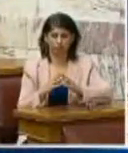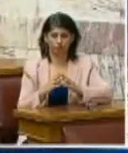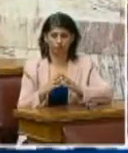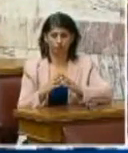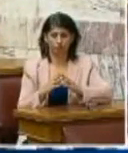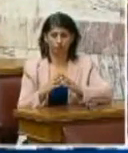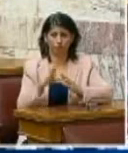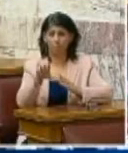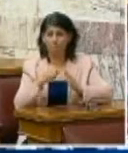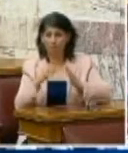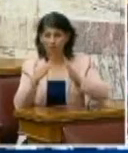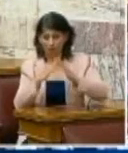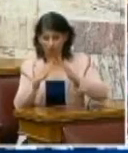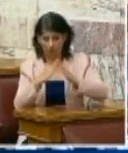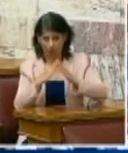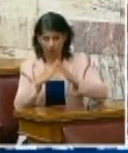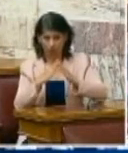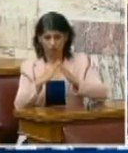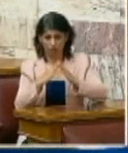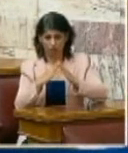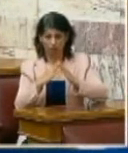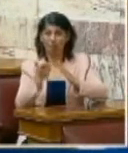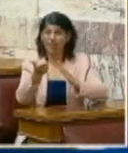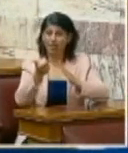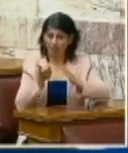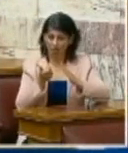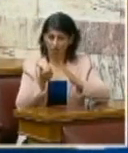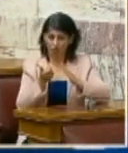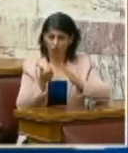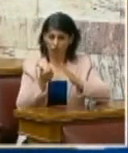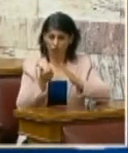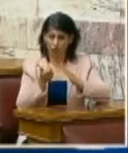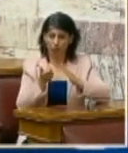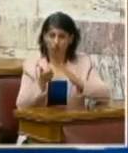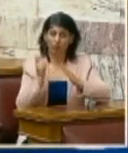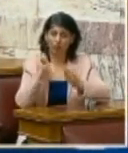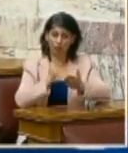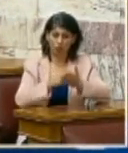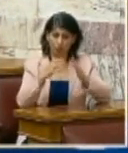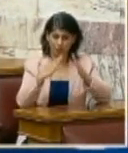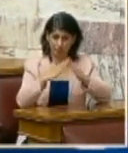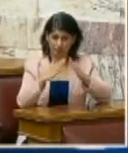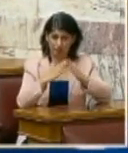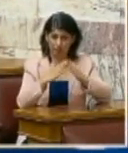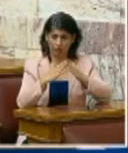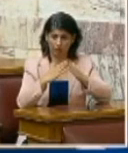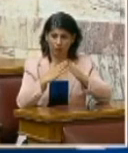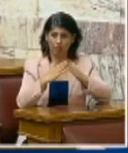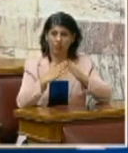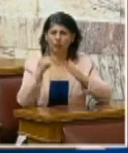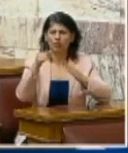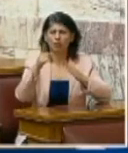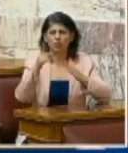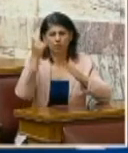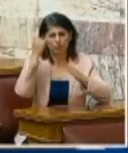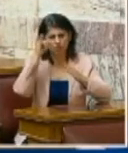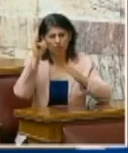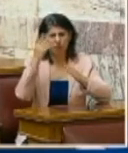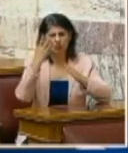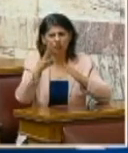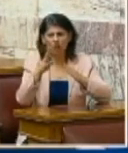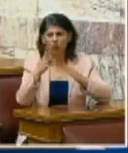σπίτι, πήρε δάνειο για να πάρει σπίτι στη Μαδρίτη, δεν ξέρω εγώ πόσο,